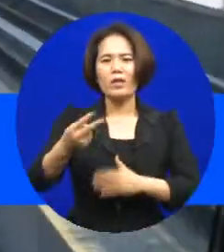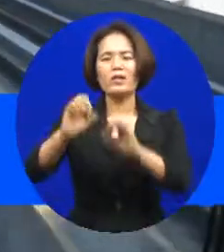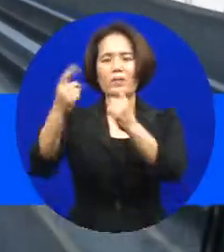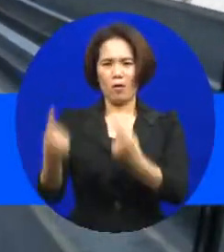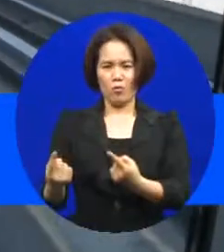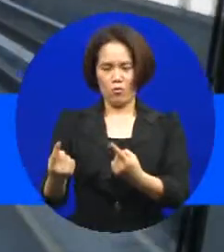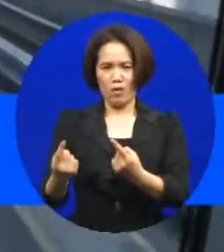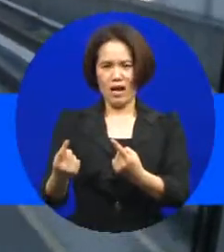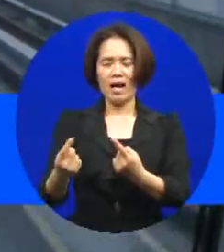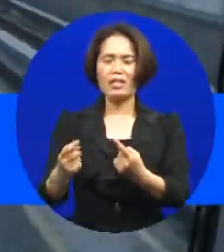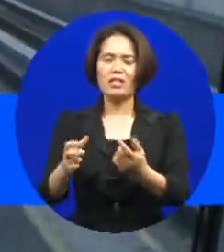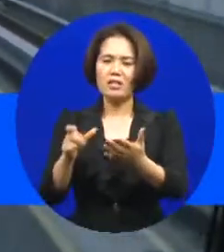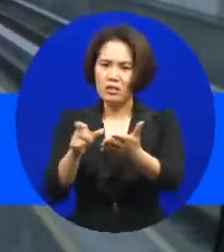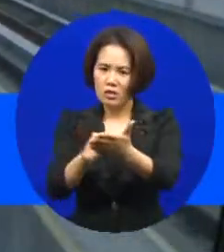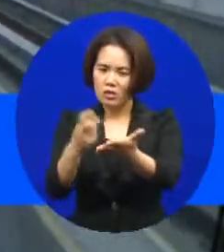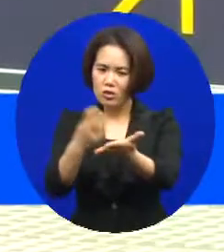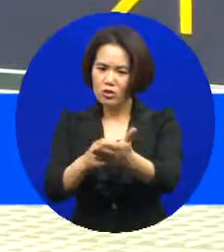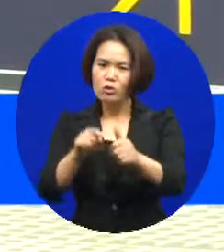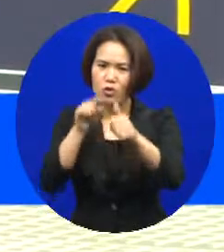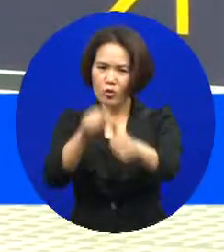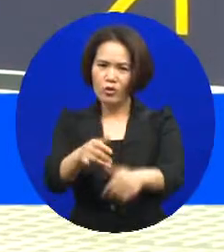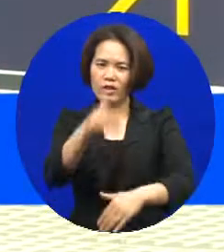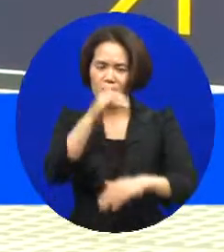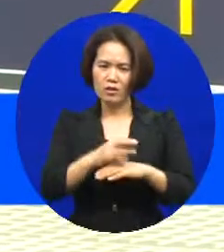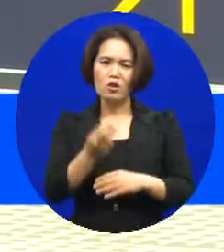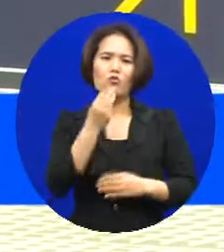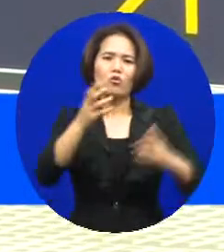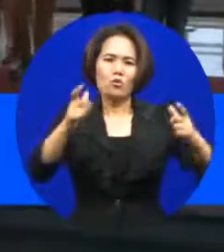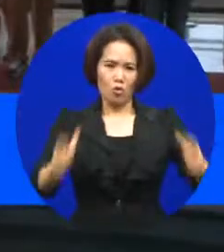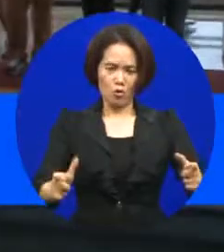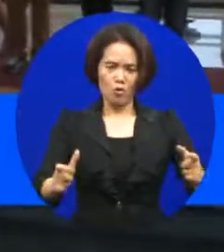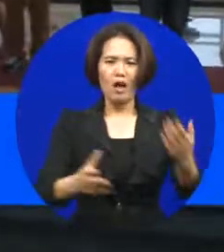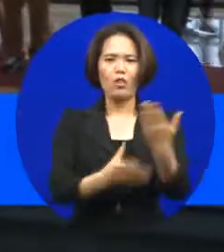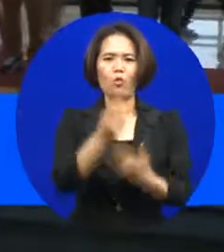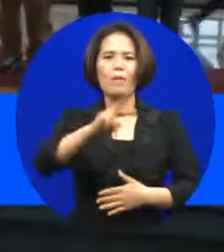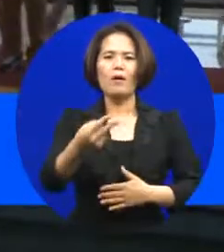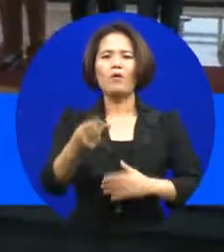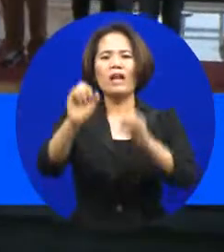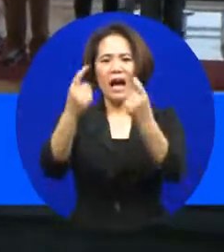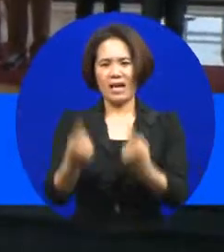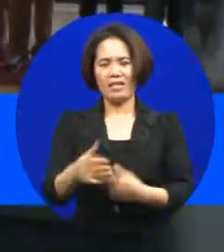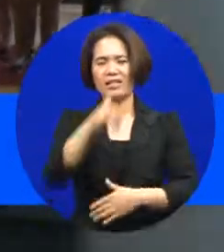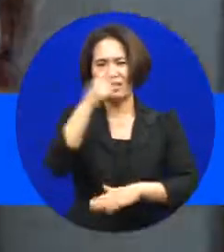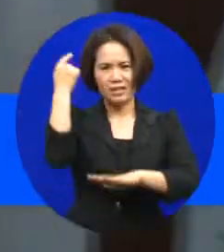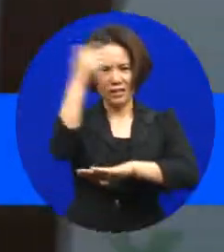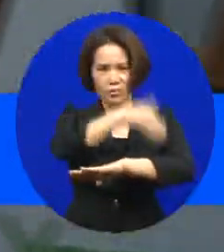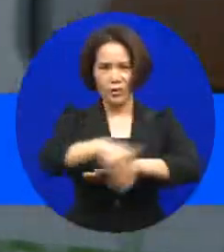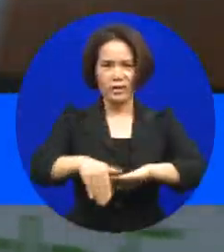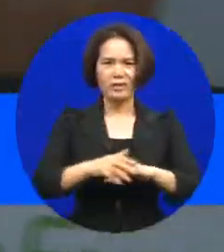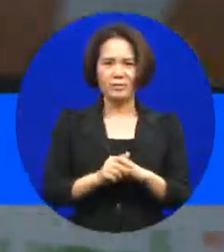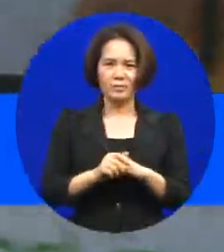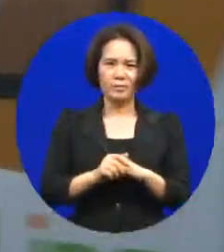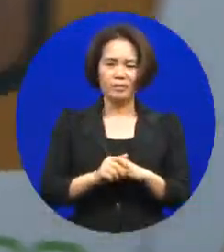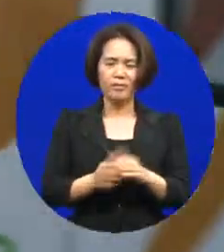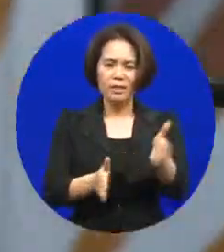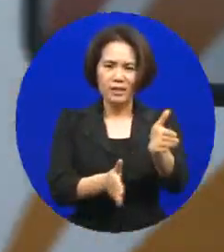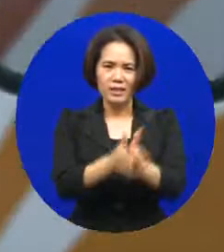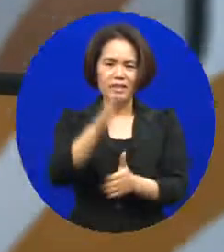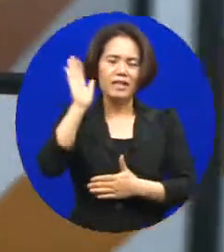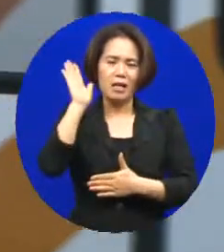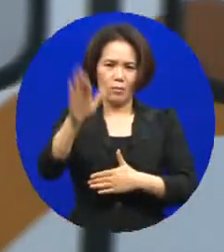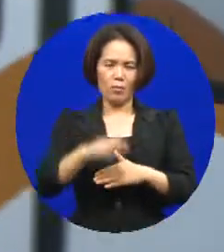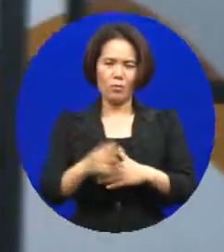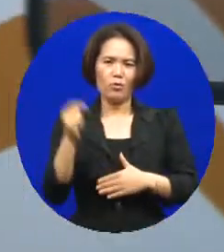내리면서 올 하반기에는 시스템 개발을 통해 수도권 전철과 통합 환승 할인이 이루어질 전망입니다.